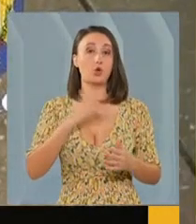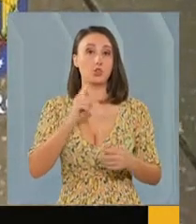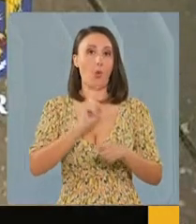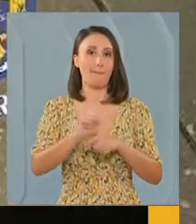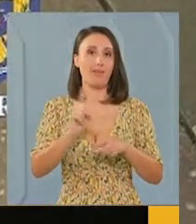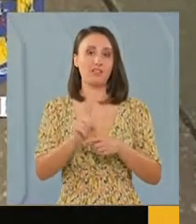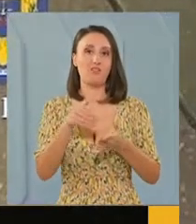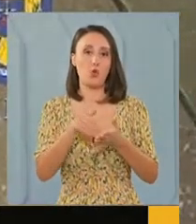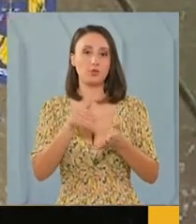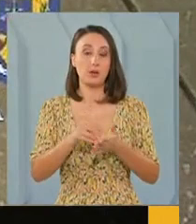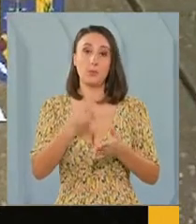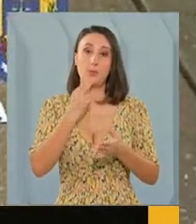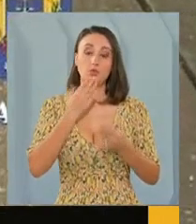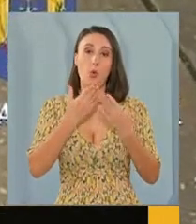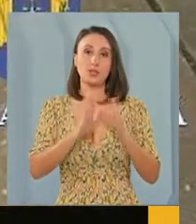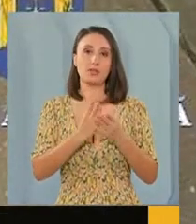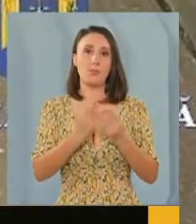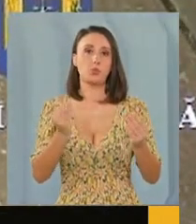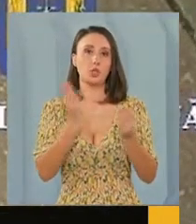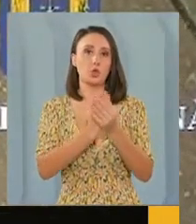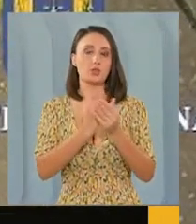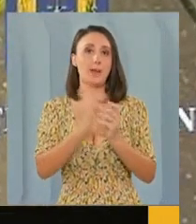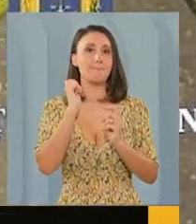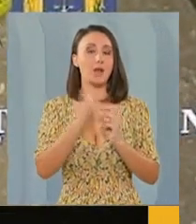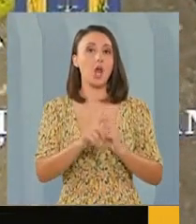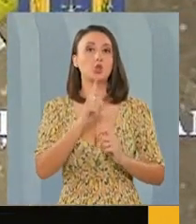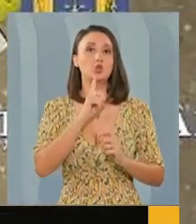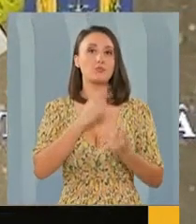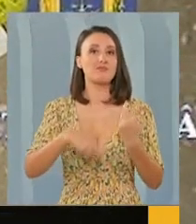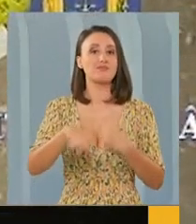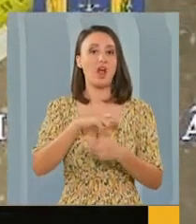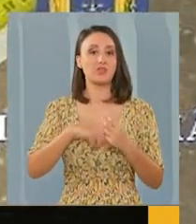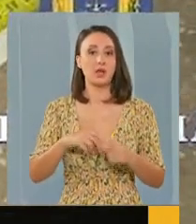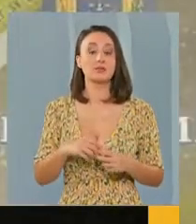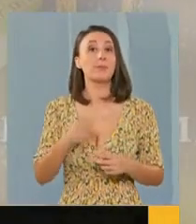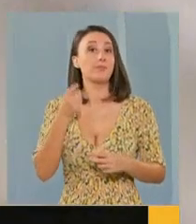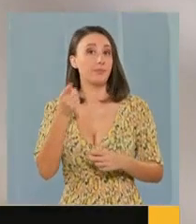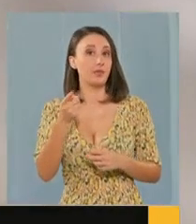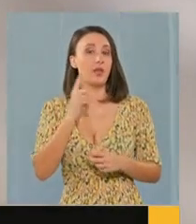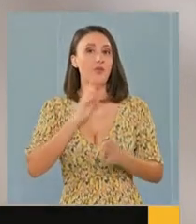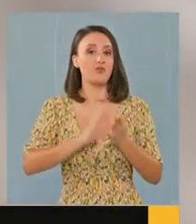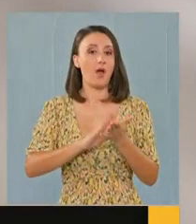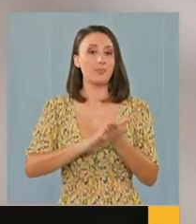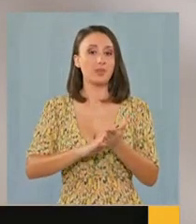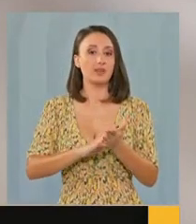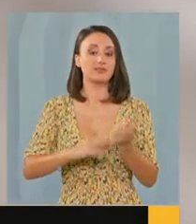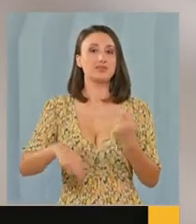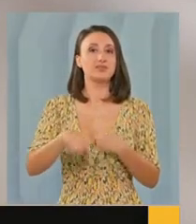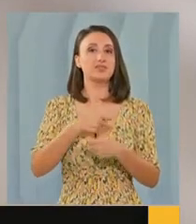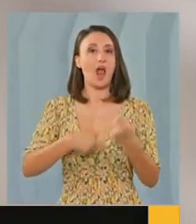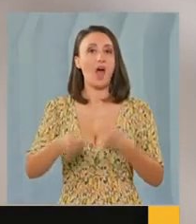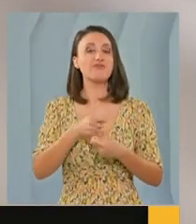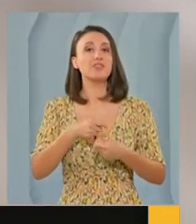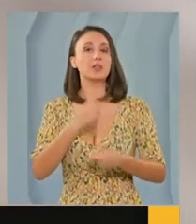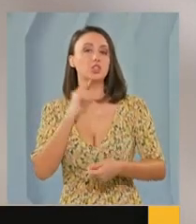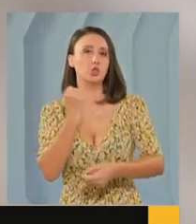obiecte folosite. Polițiștii au deschis mai multe dosare penale pe numele traficanților sub aspectul săvârșirii infracțiunilor de trafic de droguri